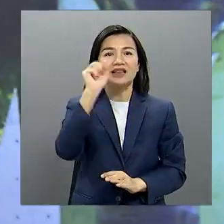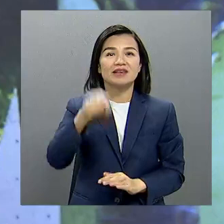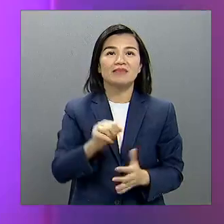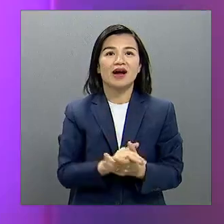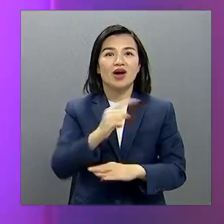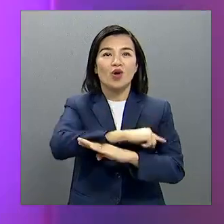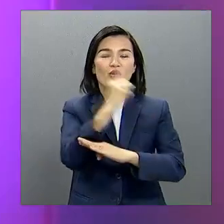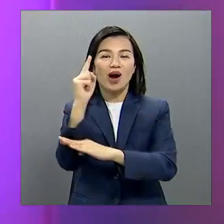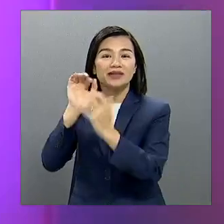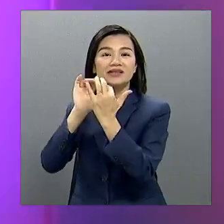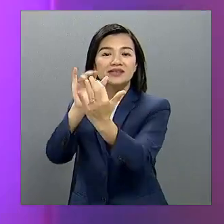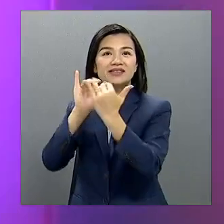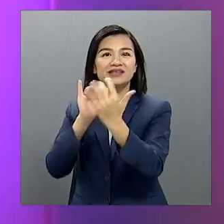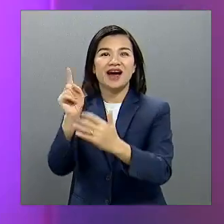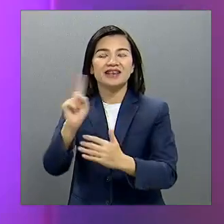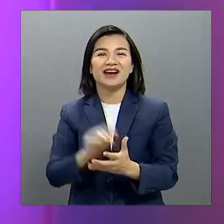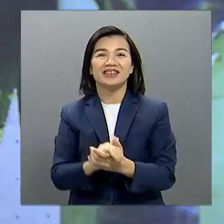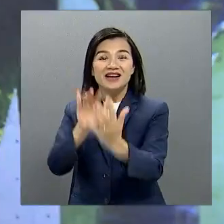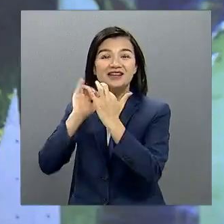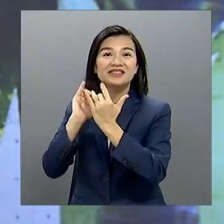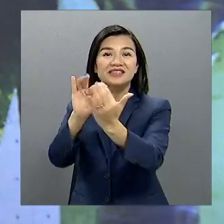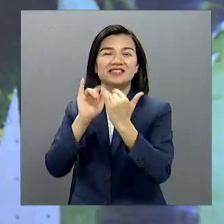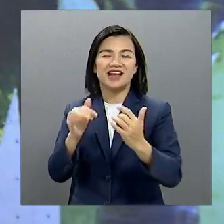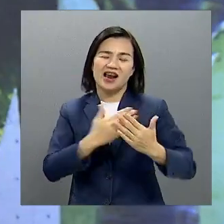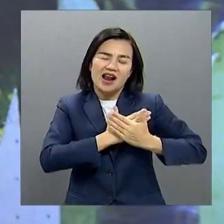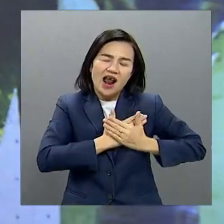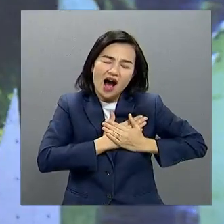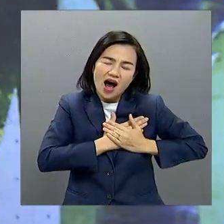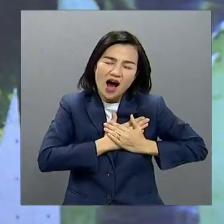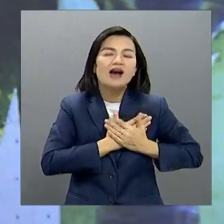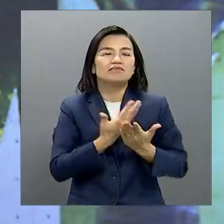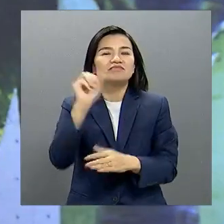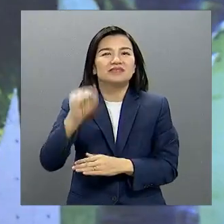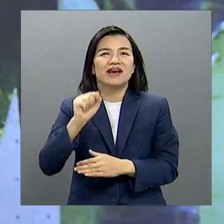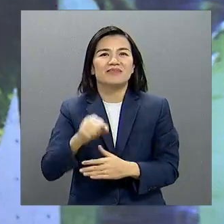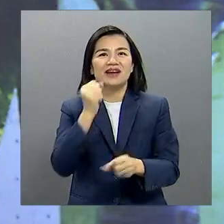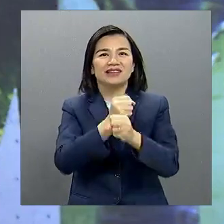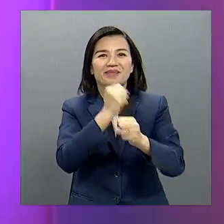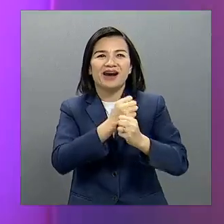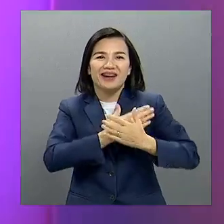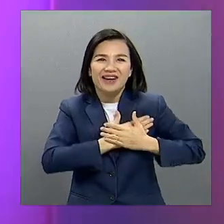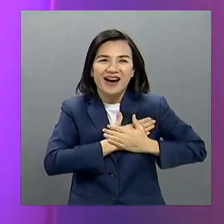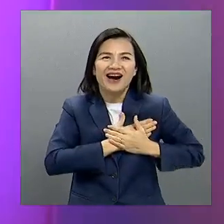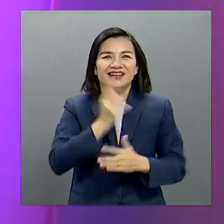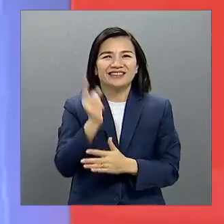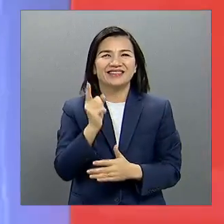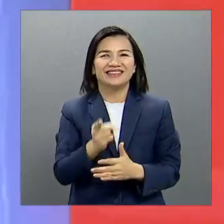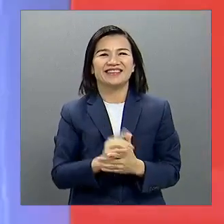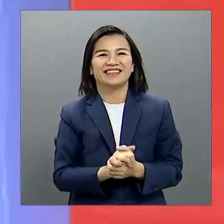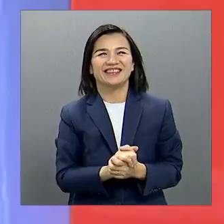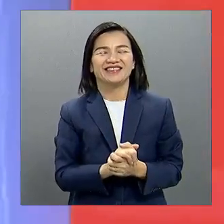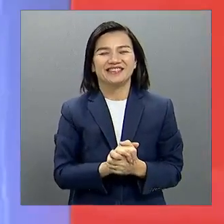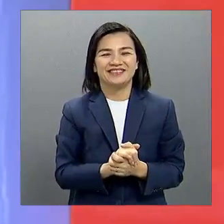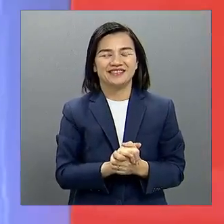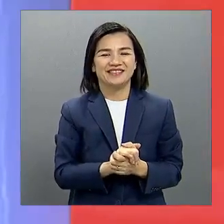ณอธิวัฒน์ คุณสื่อสารด้วยความมี passion ใช่ ความหลงไหลเงี้ยฮะ ใช่ค่ะความหลงไหลในงานที่ทำ ก็ได ้มากันที่เรื่องรา